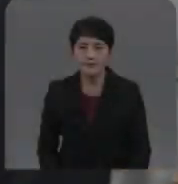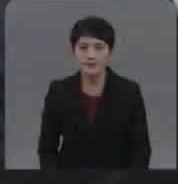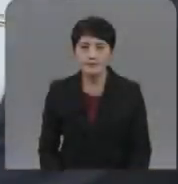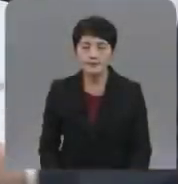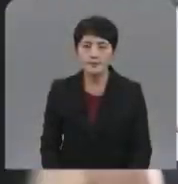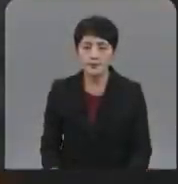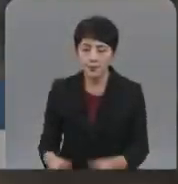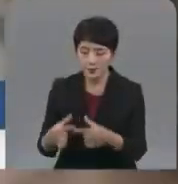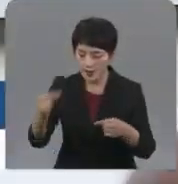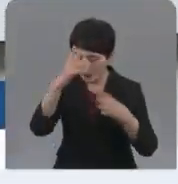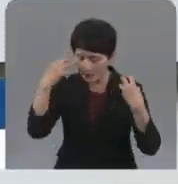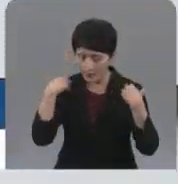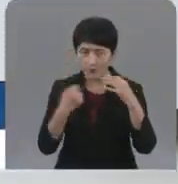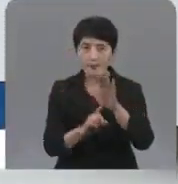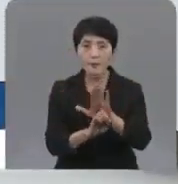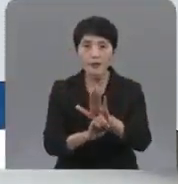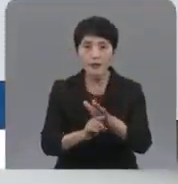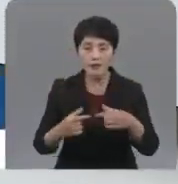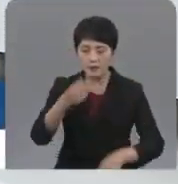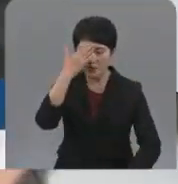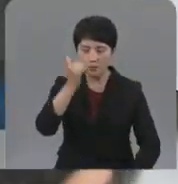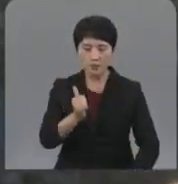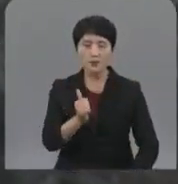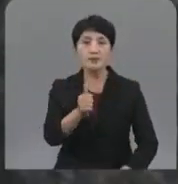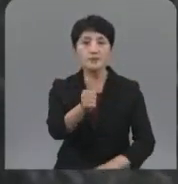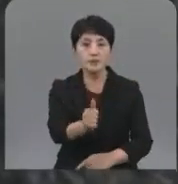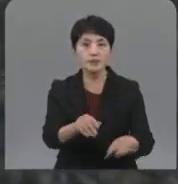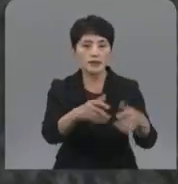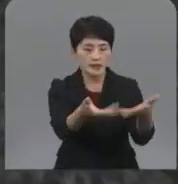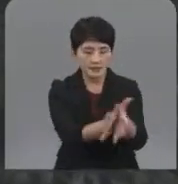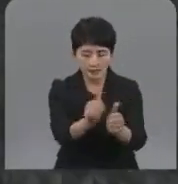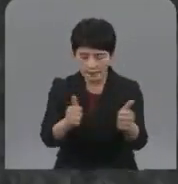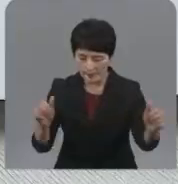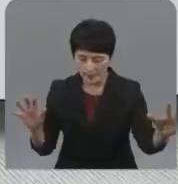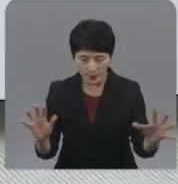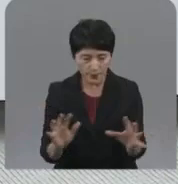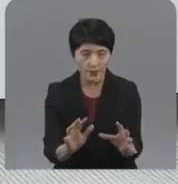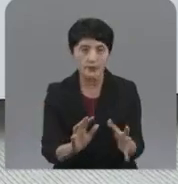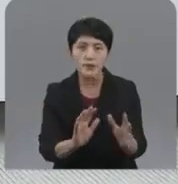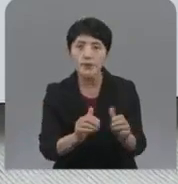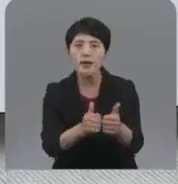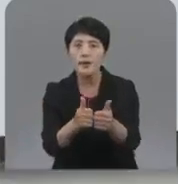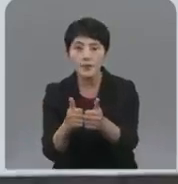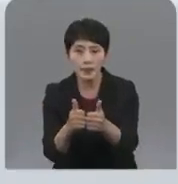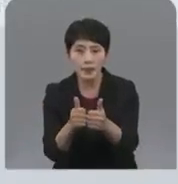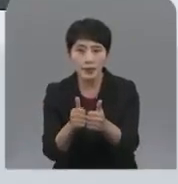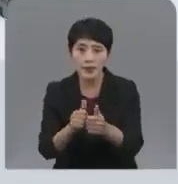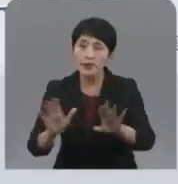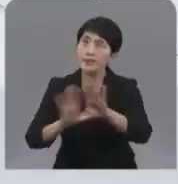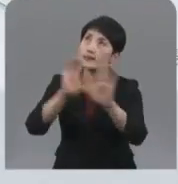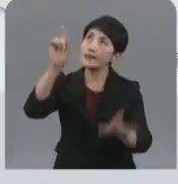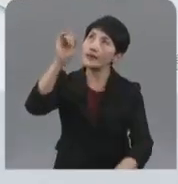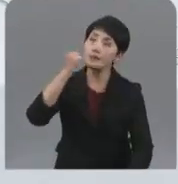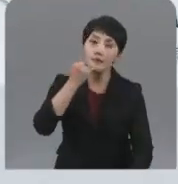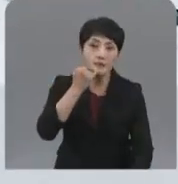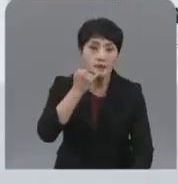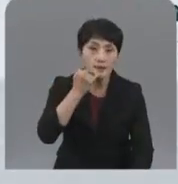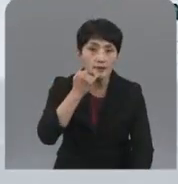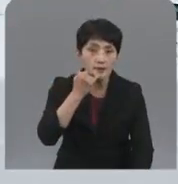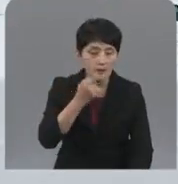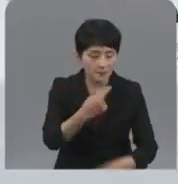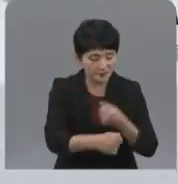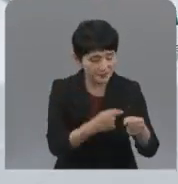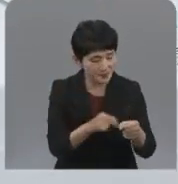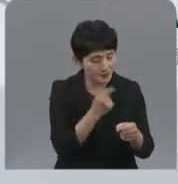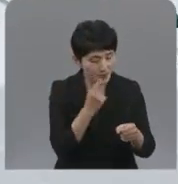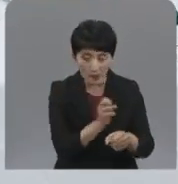C'est maintenant officiel. Le gouvernement de Tokyo a définitivement décidé de commencer à relâcher en mer les eaux contaminées de la